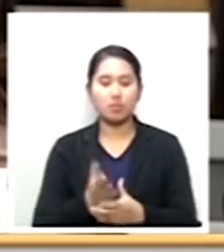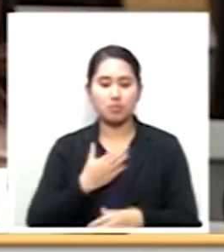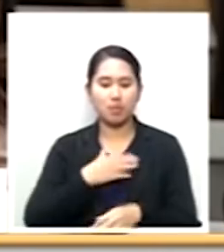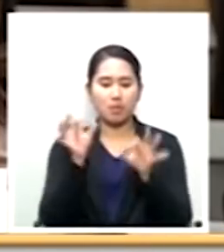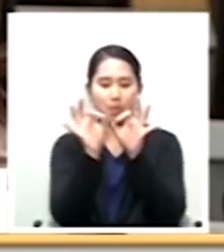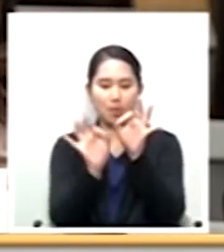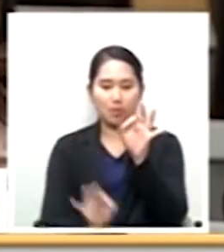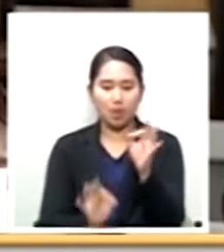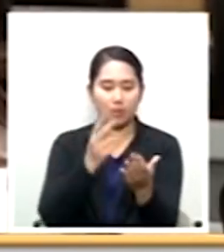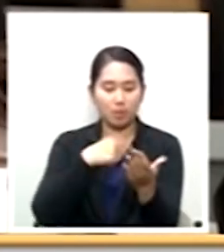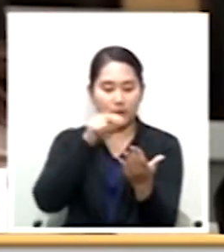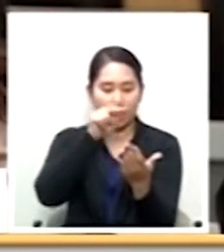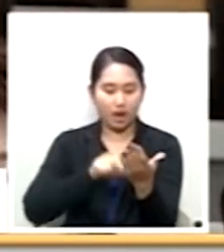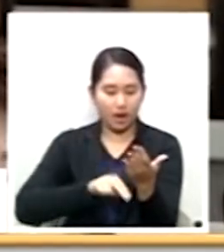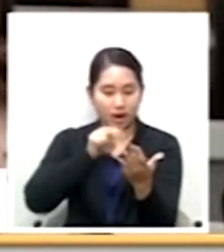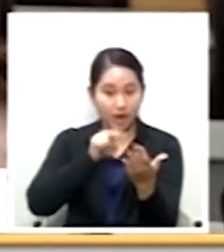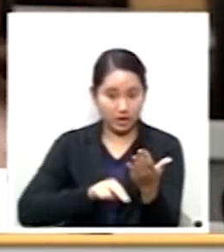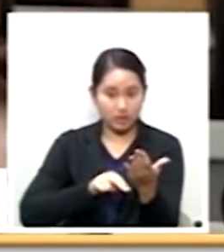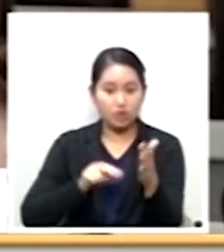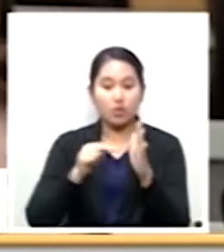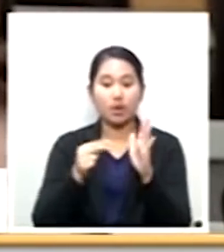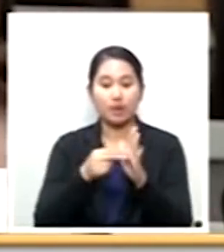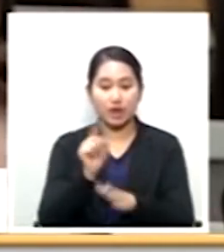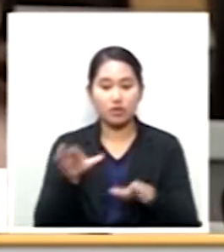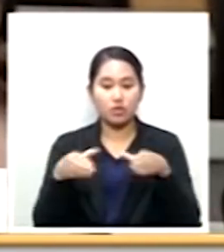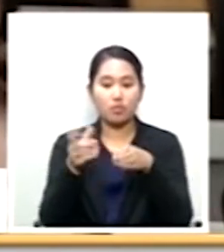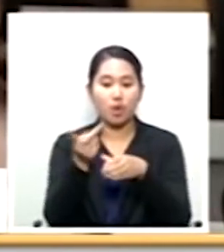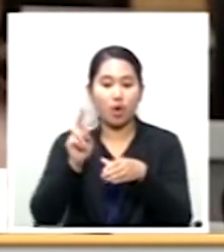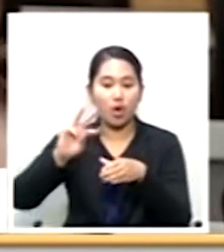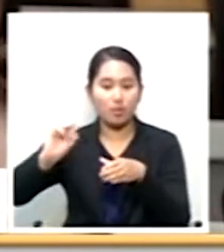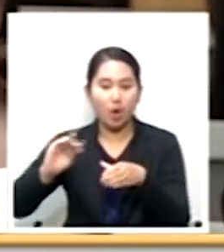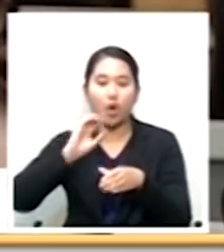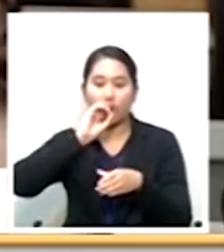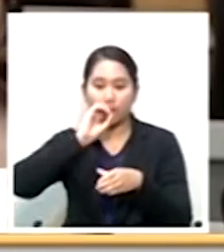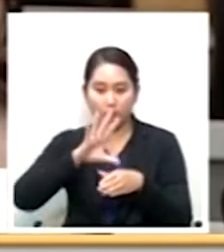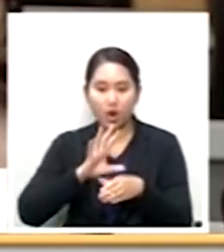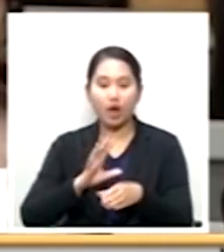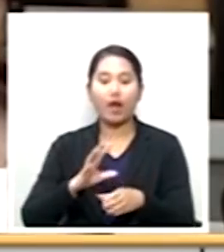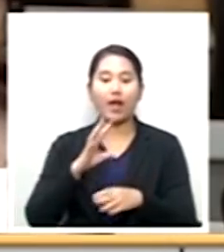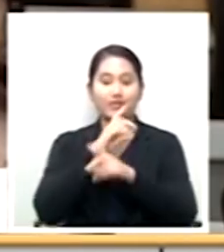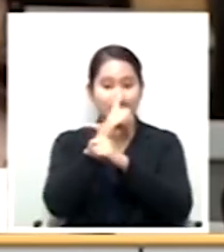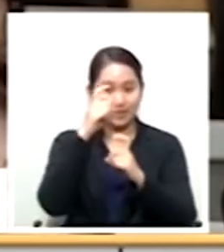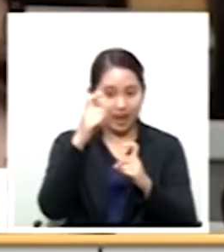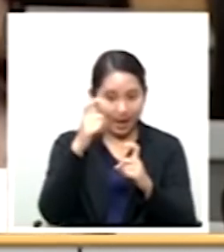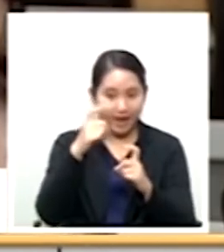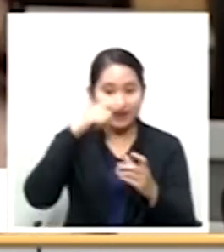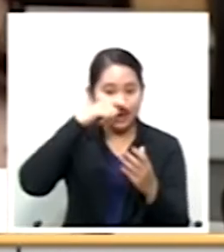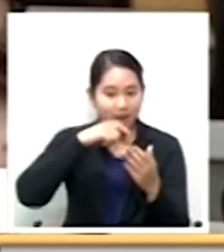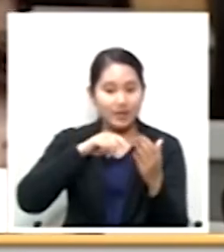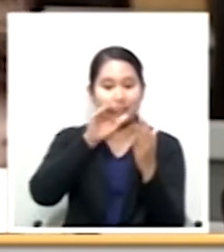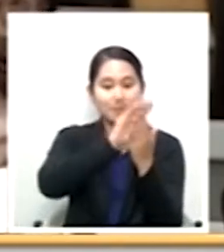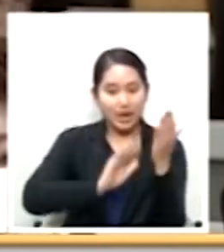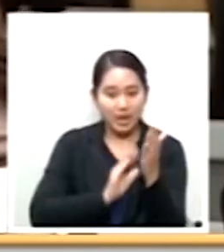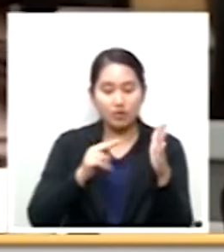มื่อสักครู่นี้ครับนั่นเท่ากับว่าทางคณะมนตรีอ้างเหตุเรื่องความปลอดภัยของประเทศและยืนยันว่านี่เป็นกรณีฉุ